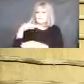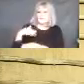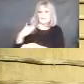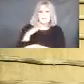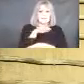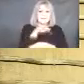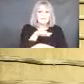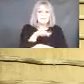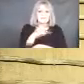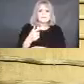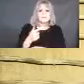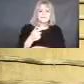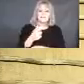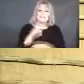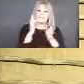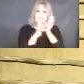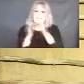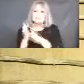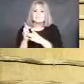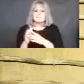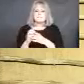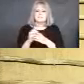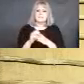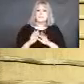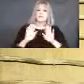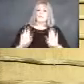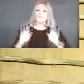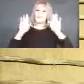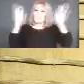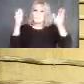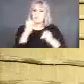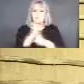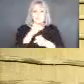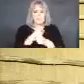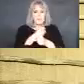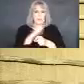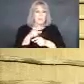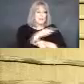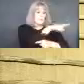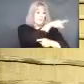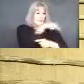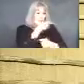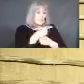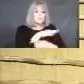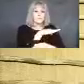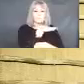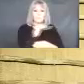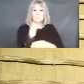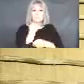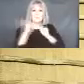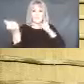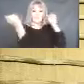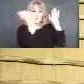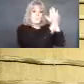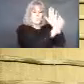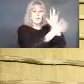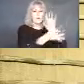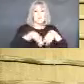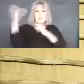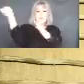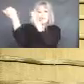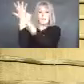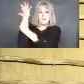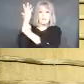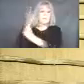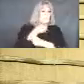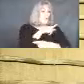man gezond gemaakt het? God het sy kind, Jesus, verheerlik. Julle het hom doodgemaak, maar God